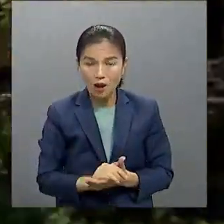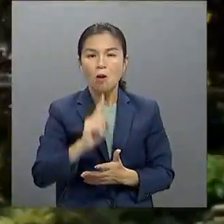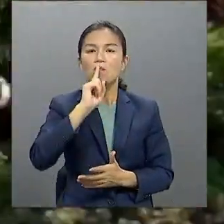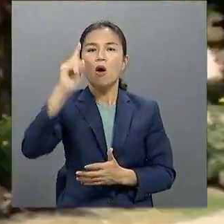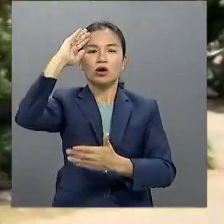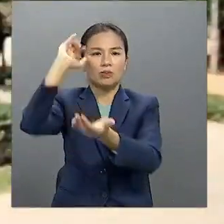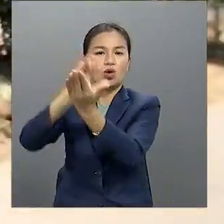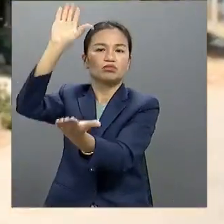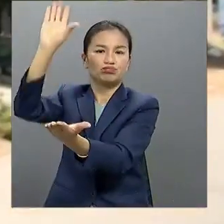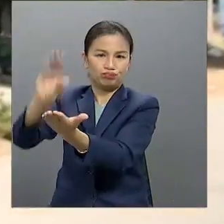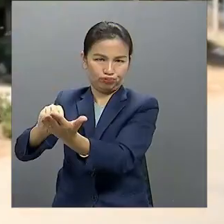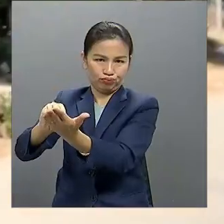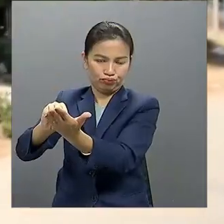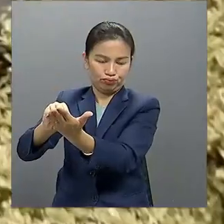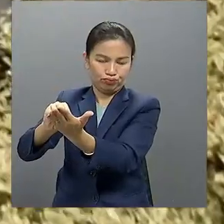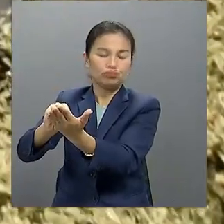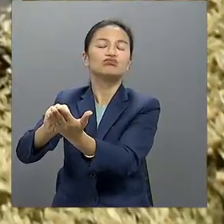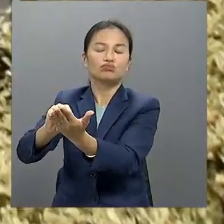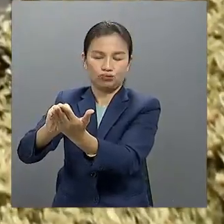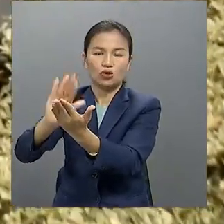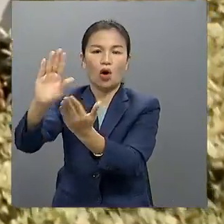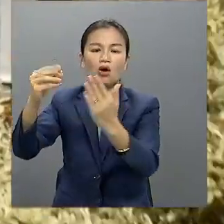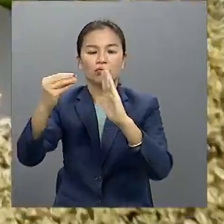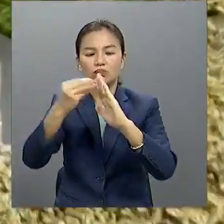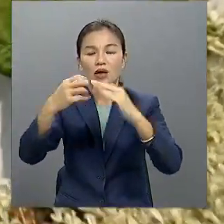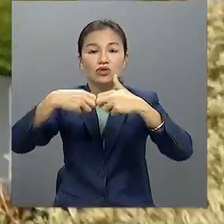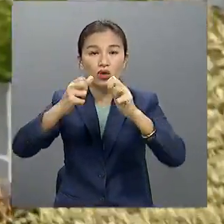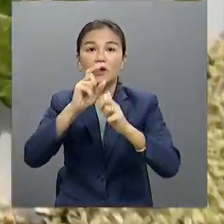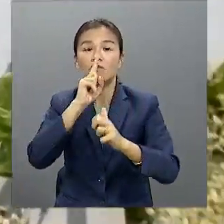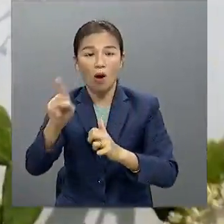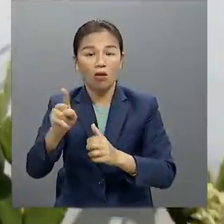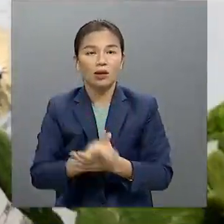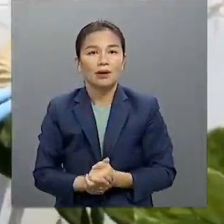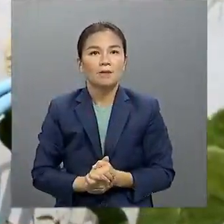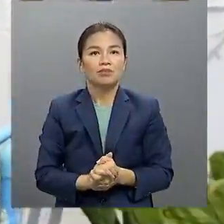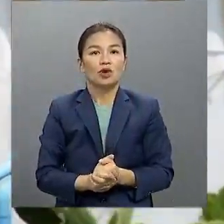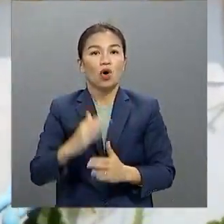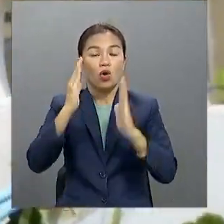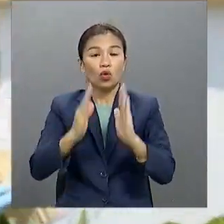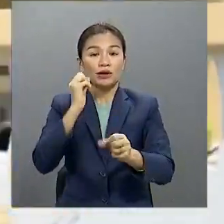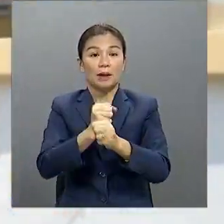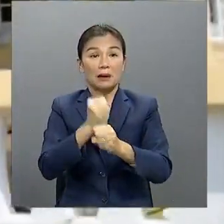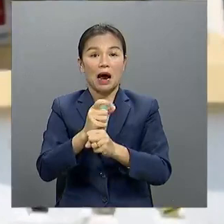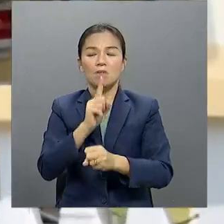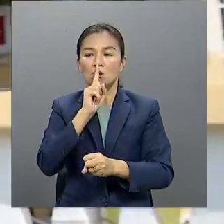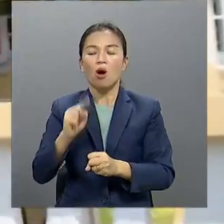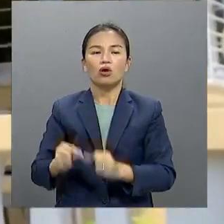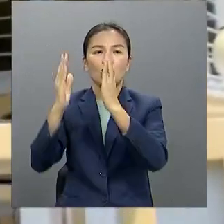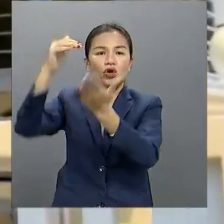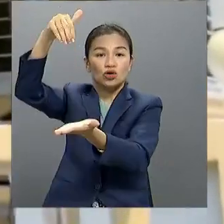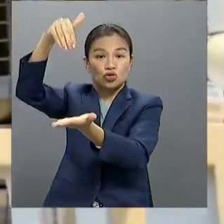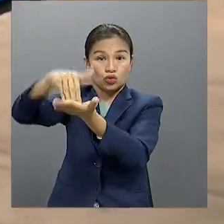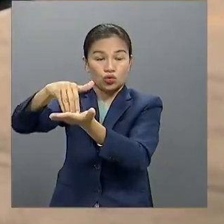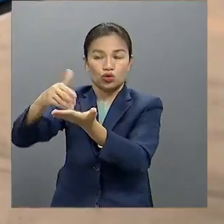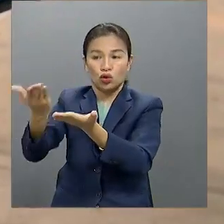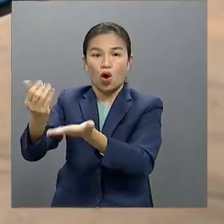จ้งความที่สภ.สวายอำเภอเมืองสุรินทร์เนี่ยค่ะเจ้าหน้าที่ก็ให้ศูนย์ดำรงธรรมจังหวัดแล้วก็หน่วยงานนี่นะคะไป